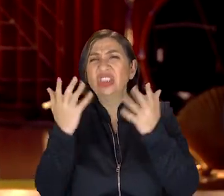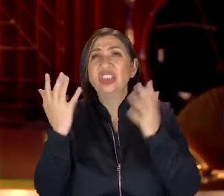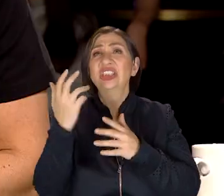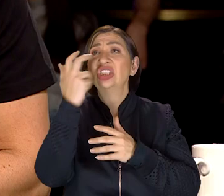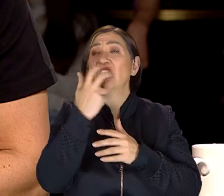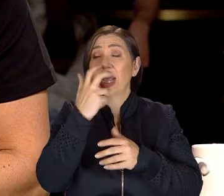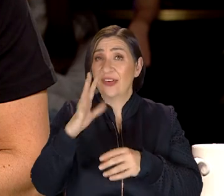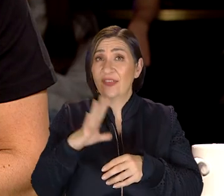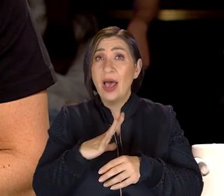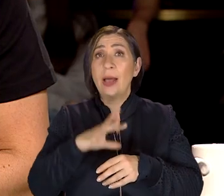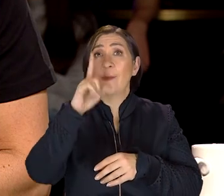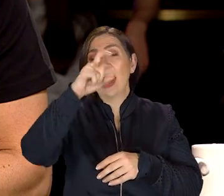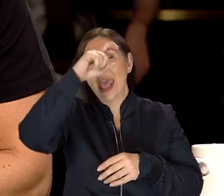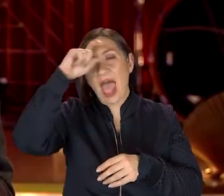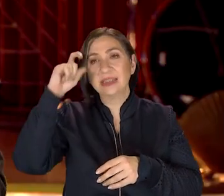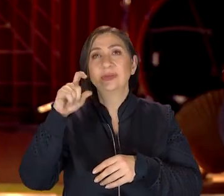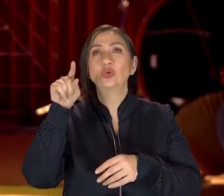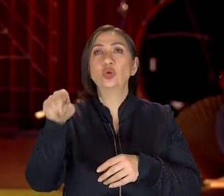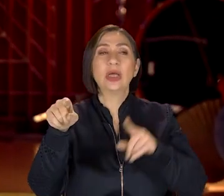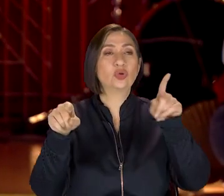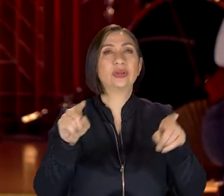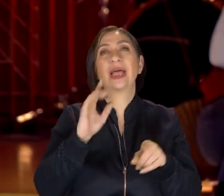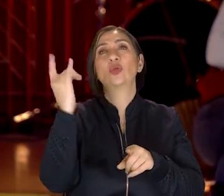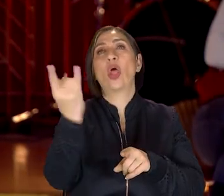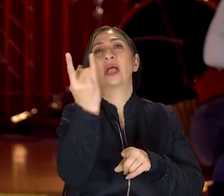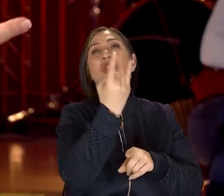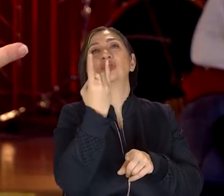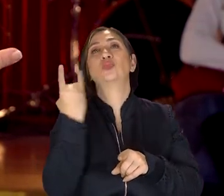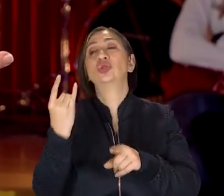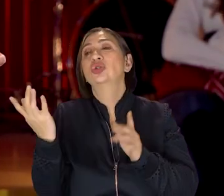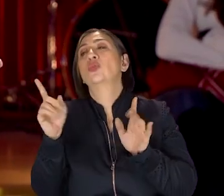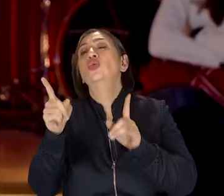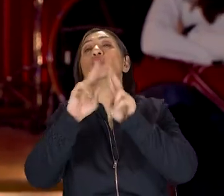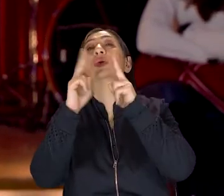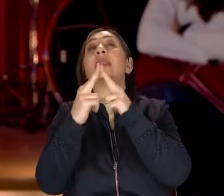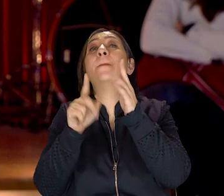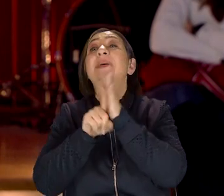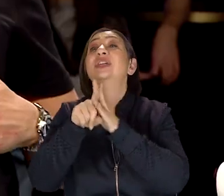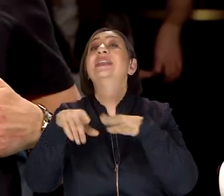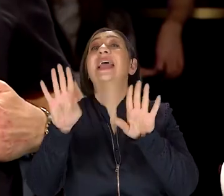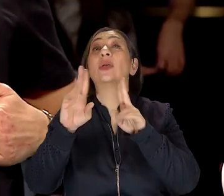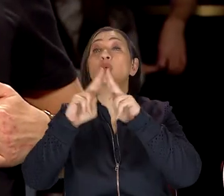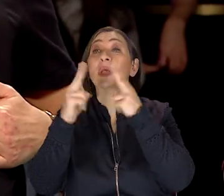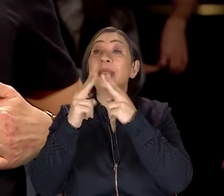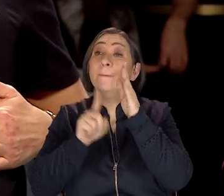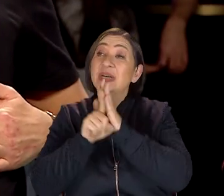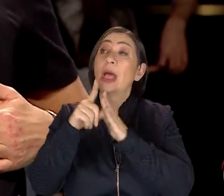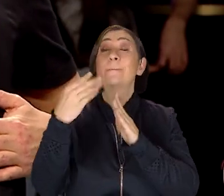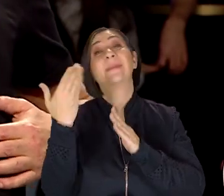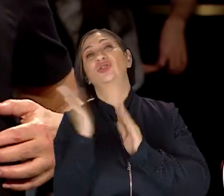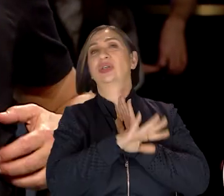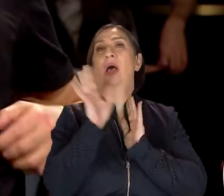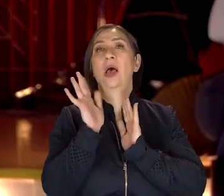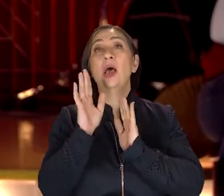Binlerce şarkı var. Bir yaz mevsiminde şuradan şurayı bir dolaşmış. Bu dünyada başarı değil. Dünyada başarı başka bir şey.